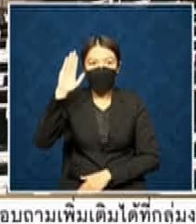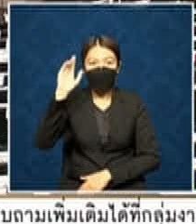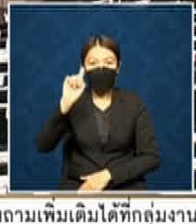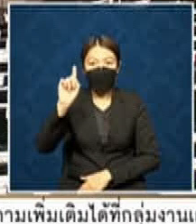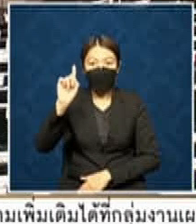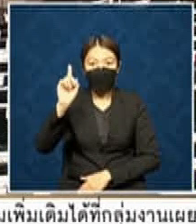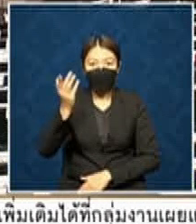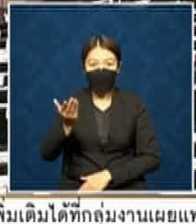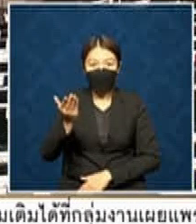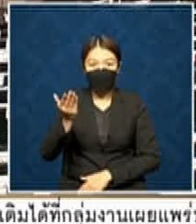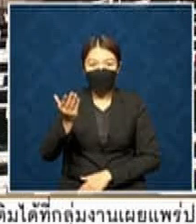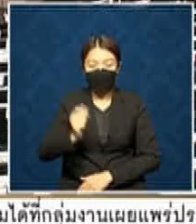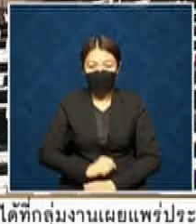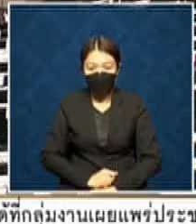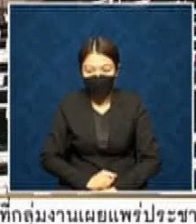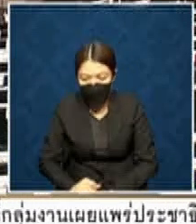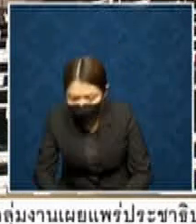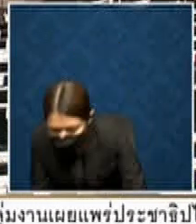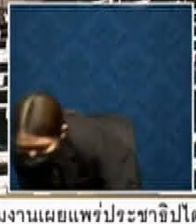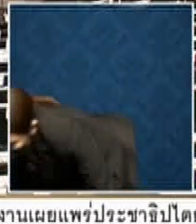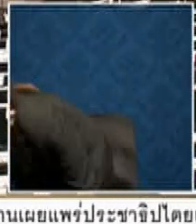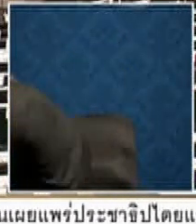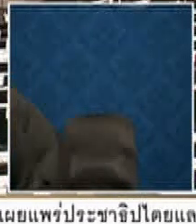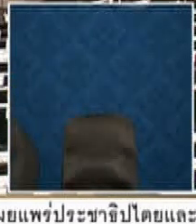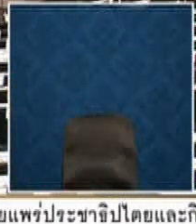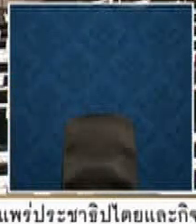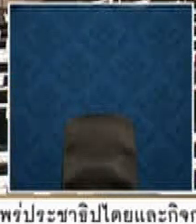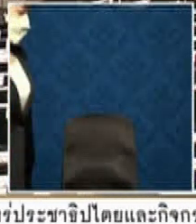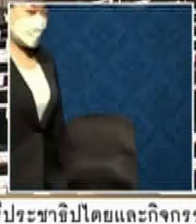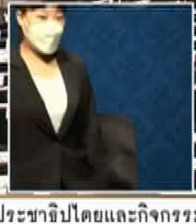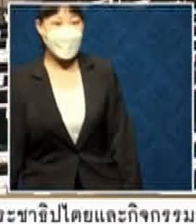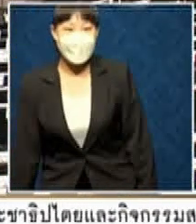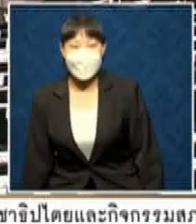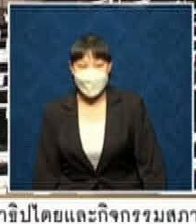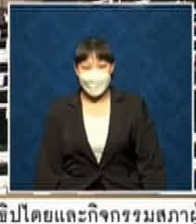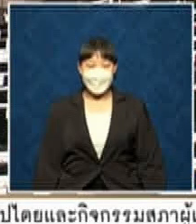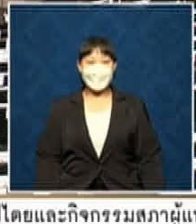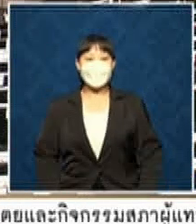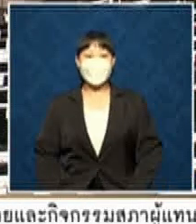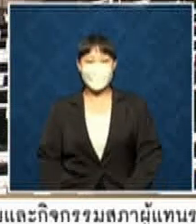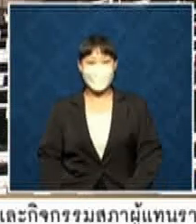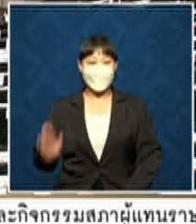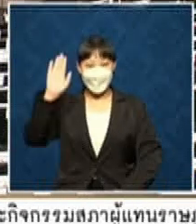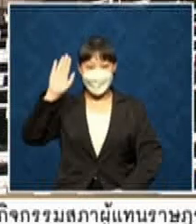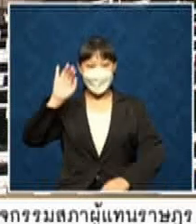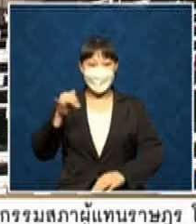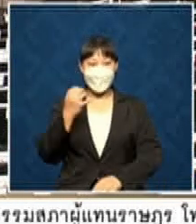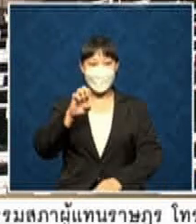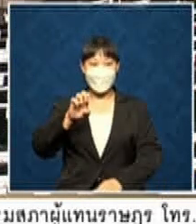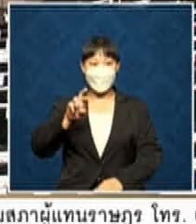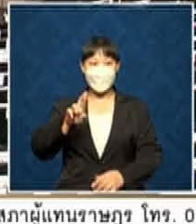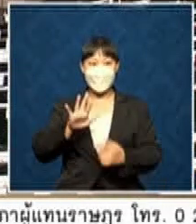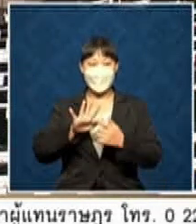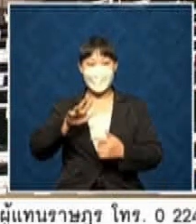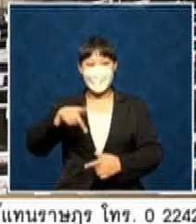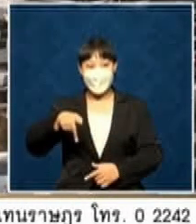ไปช่วยเลย ใช่ใช่ใช่นี่คือแบบเดียวกันก็เหมือนกรณีช่องบก เอาอีกแล้วนะเอาว่าไงคะช่องบกค่ะ